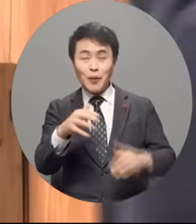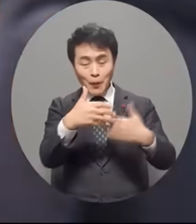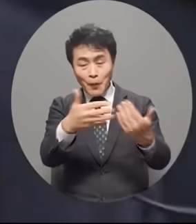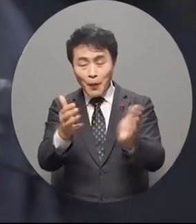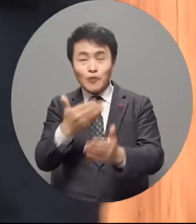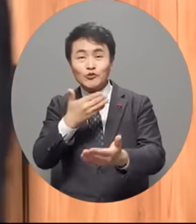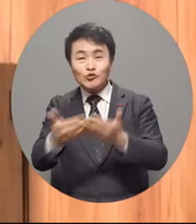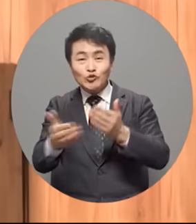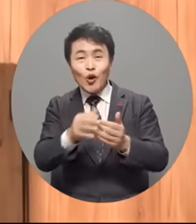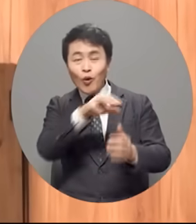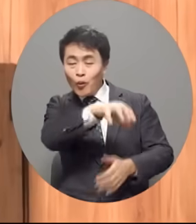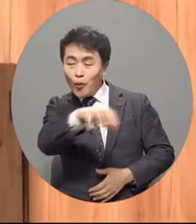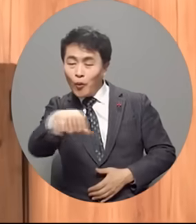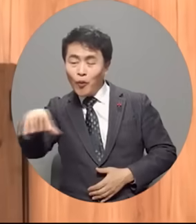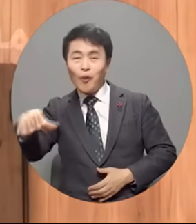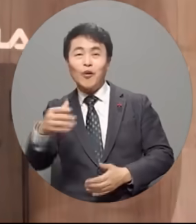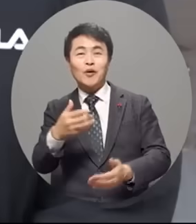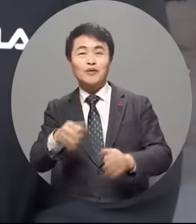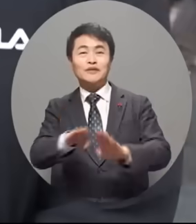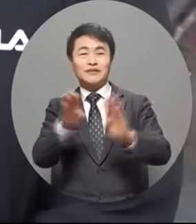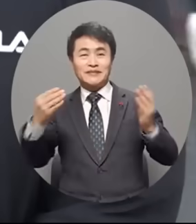체험 부스들이 들어섰습니다.